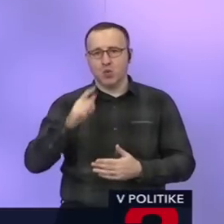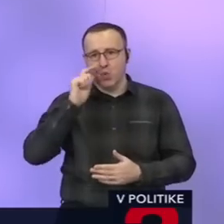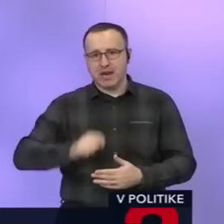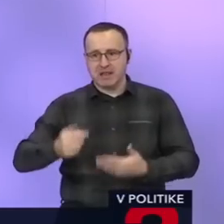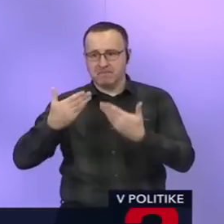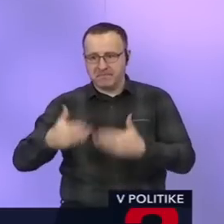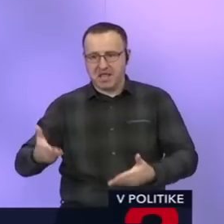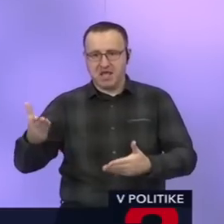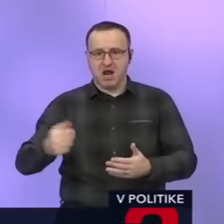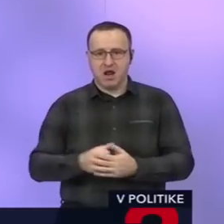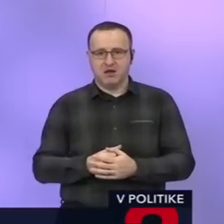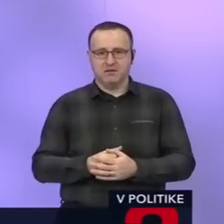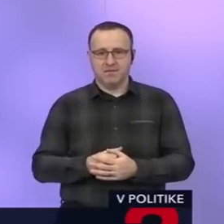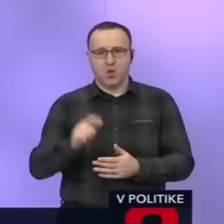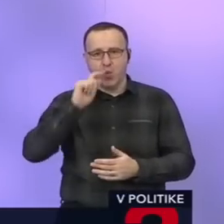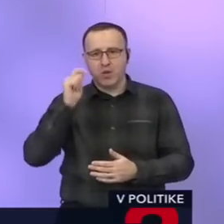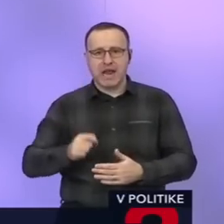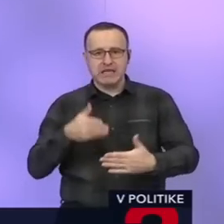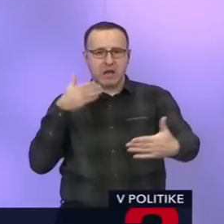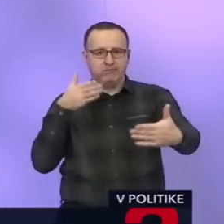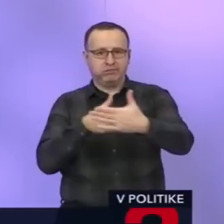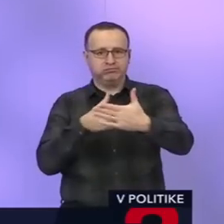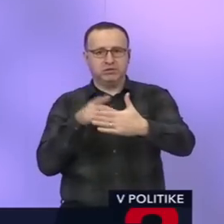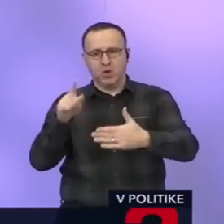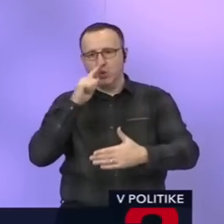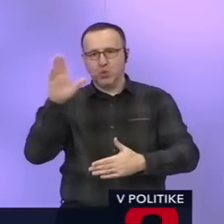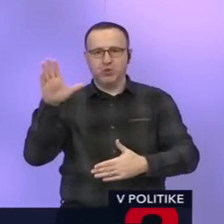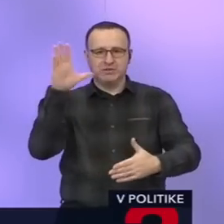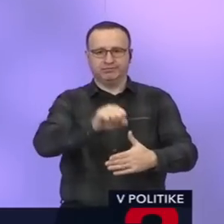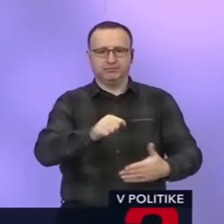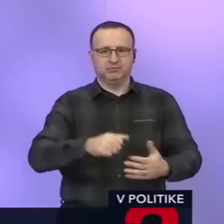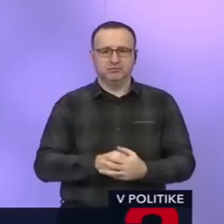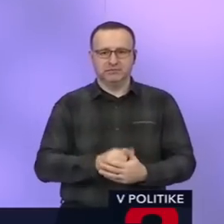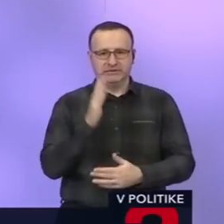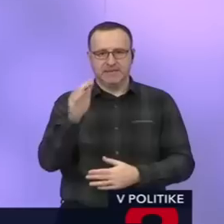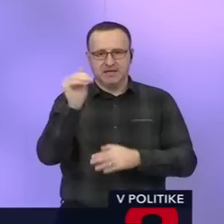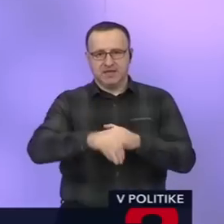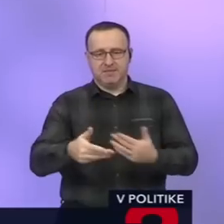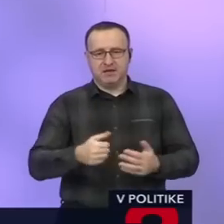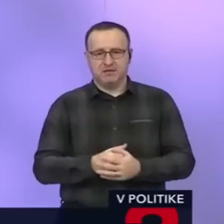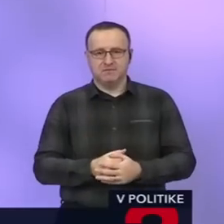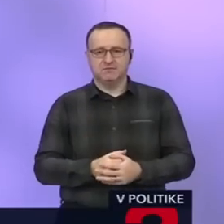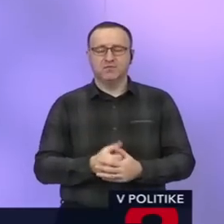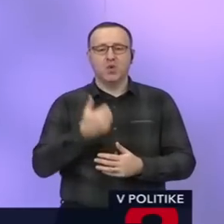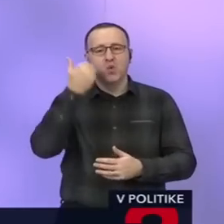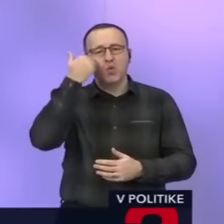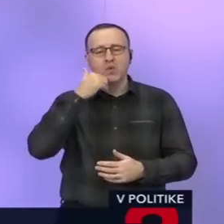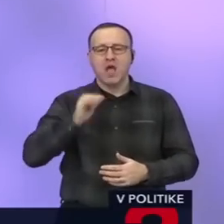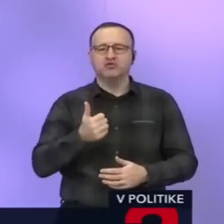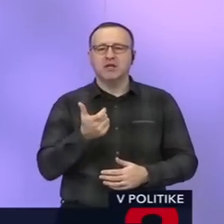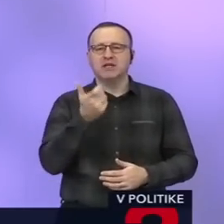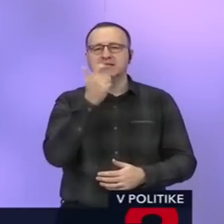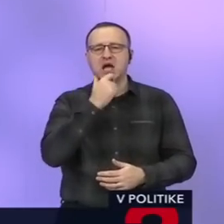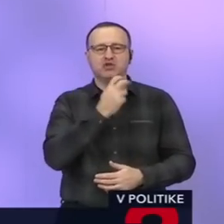by sa stala nárazníkovou zónou Ruska smerom na západ. A to so všetkými dôsledkami. Ľudia si ešte tie staršie